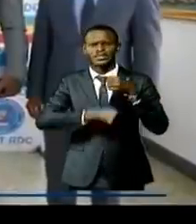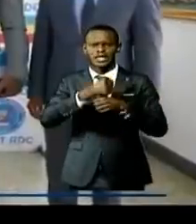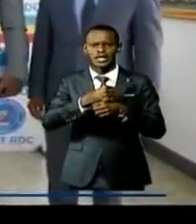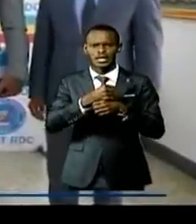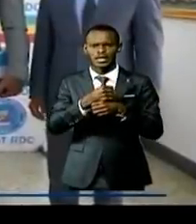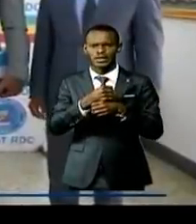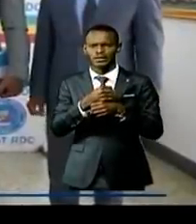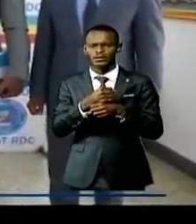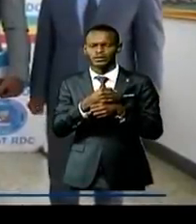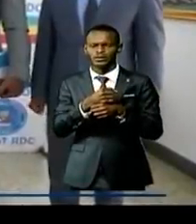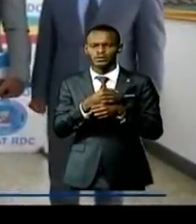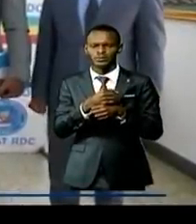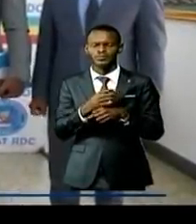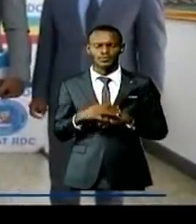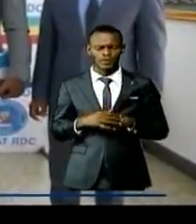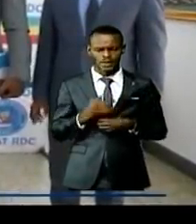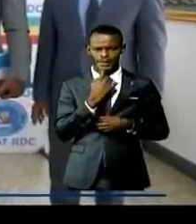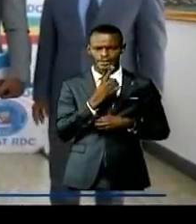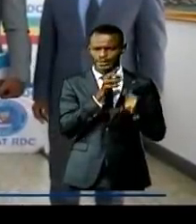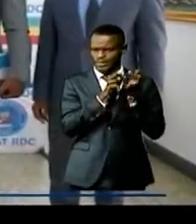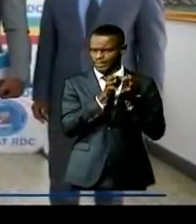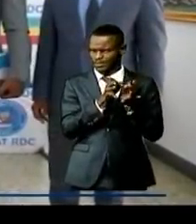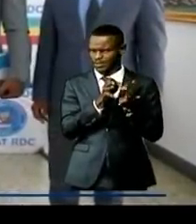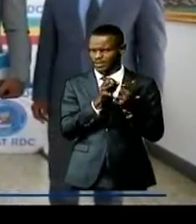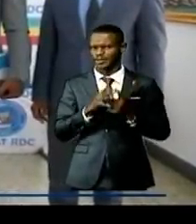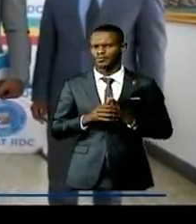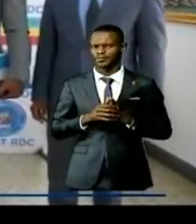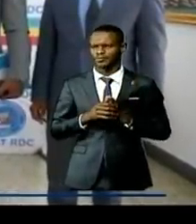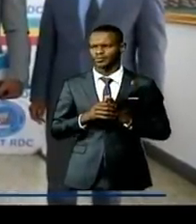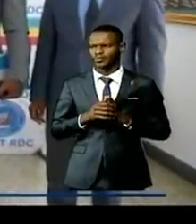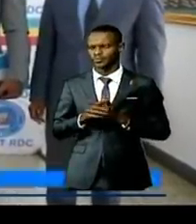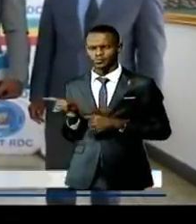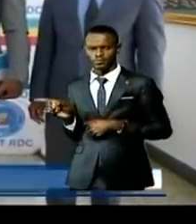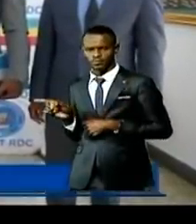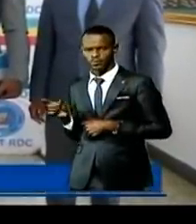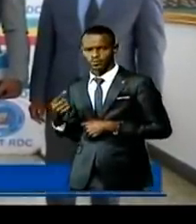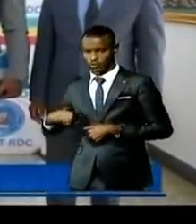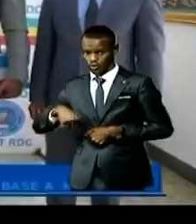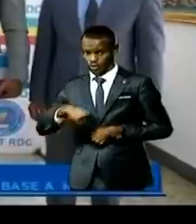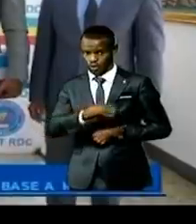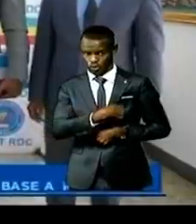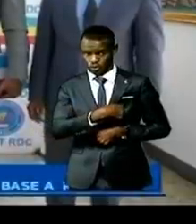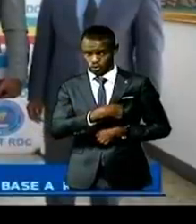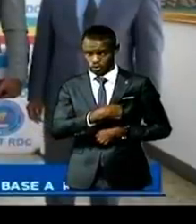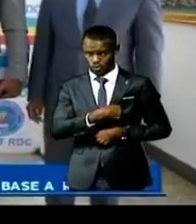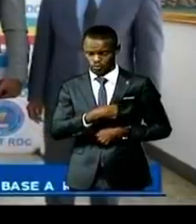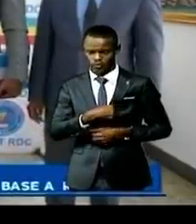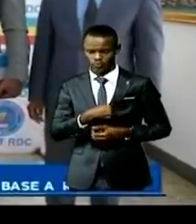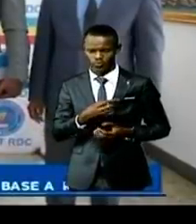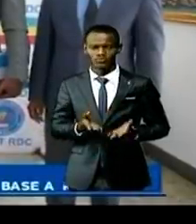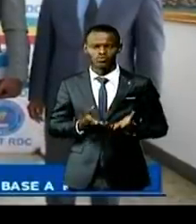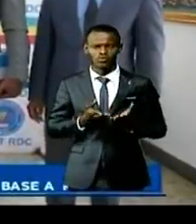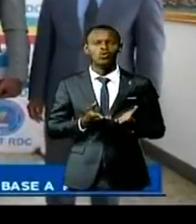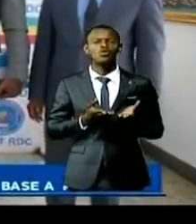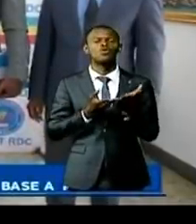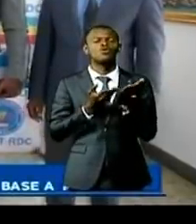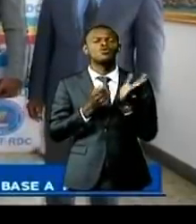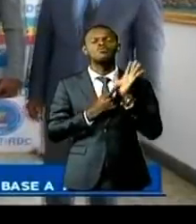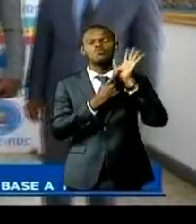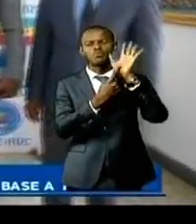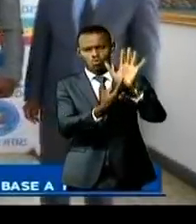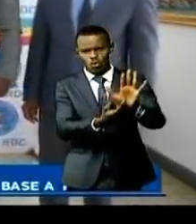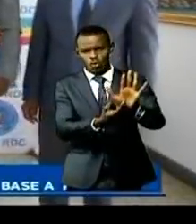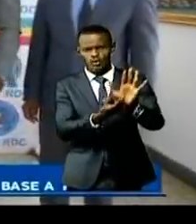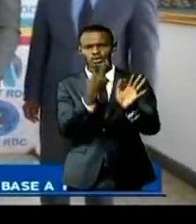va présenter au conseil d'administration deux nouveaux projets d'infrastructure. Un premier projet qui va vous permettre